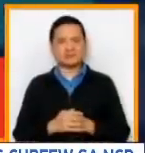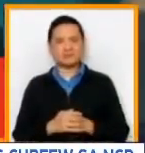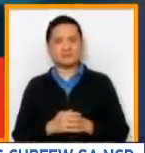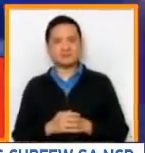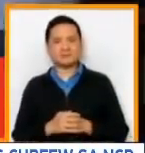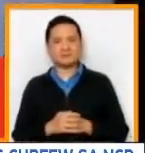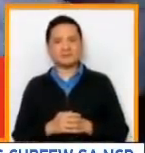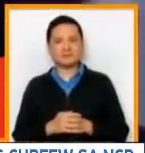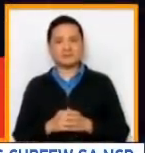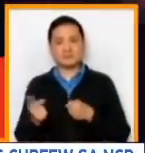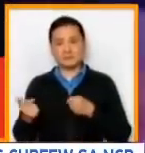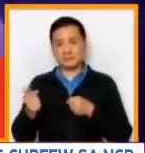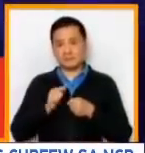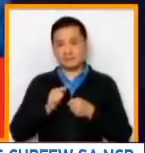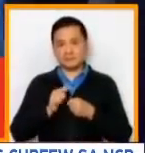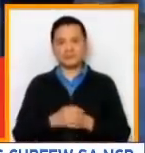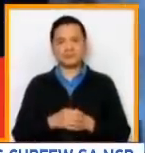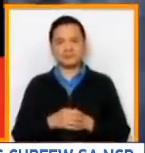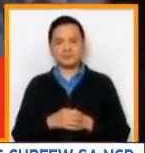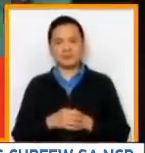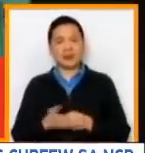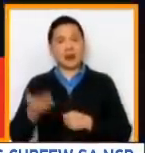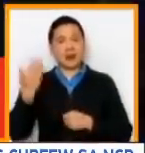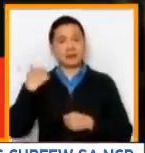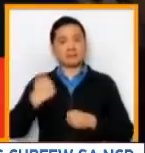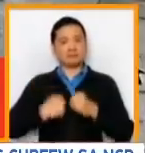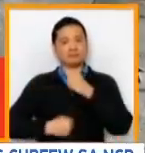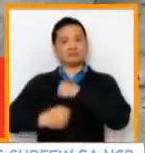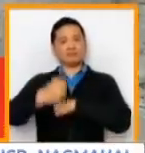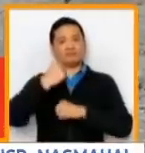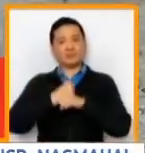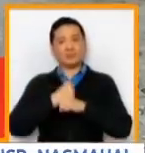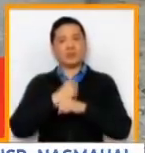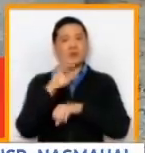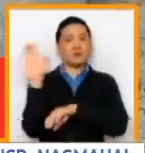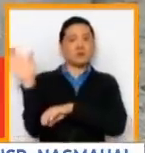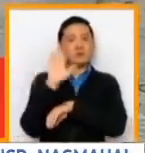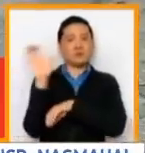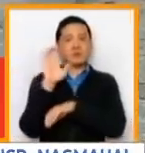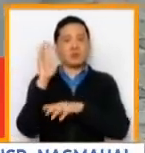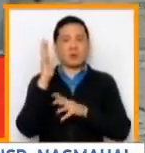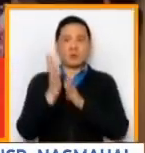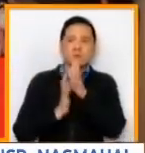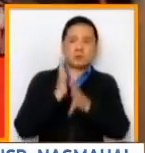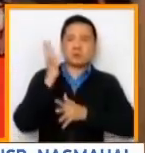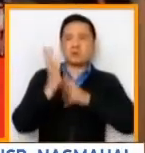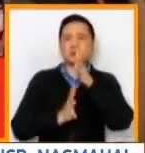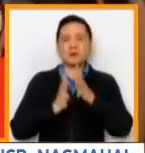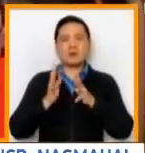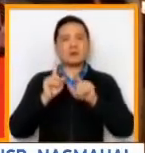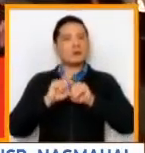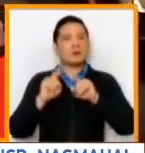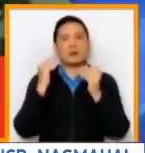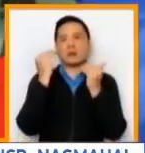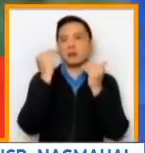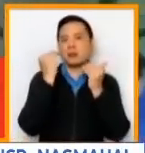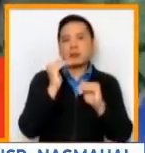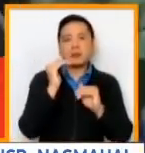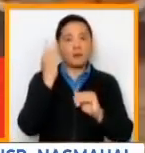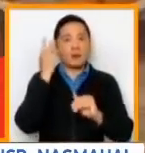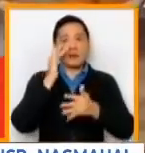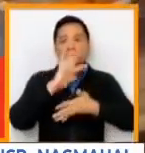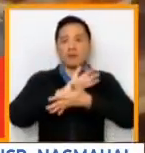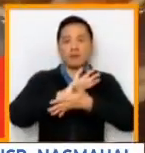Ganyan sana tayo noong isang taon, kaya lang COVID happened. Limitado tuloy ang mga Christmas party, reunion at iba't ibang